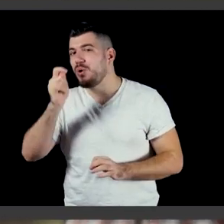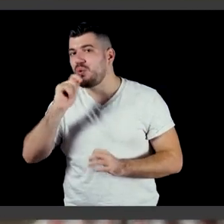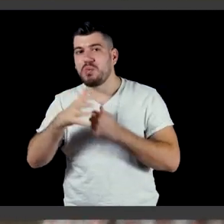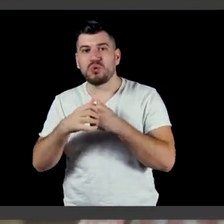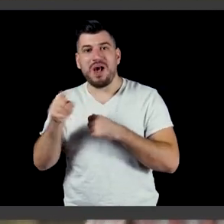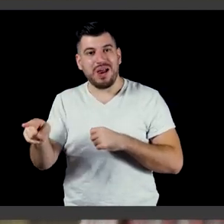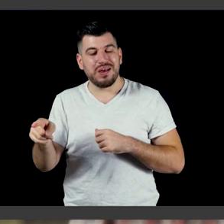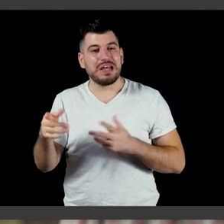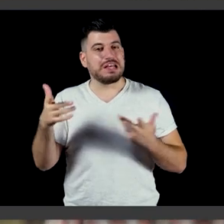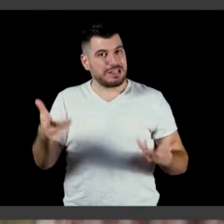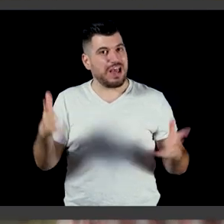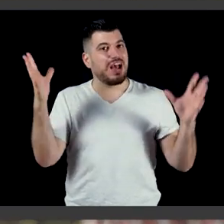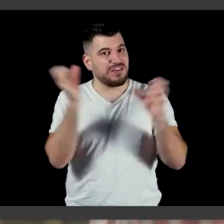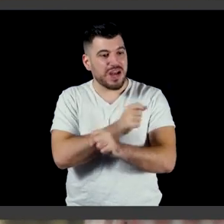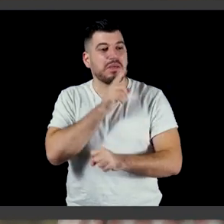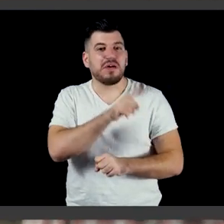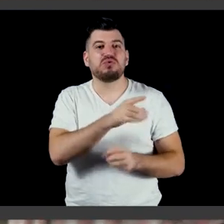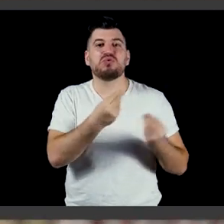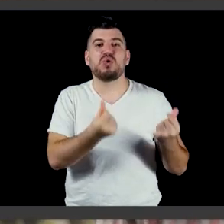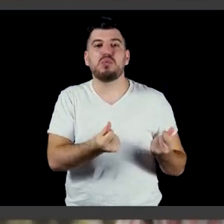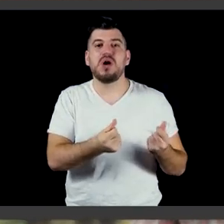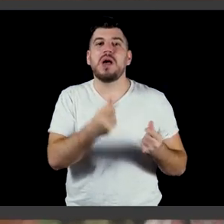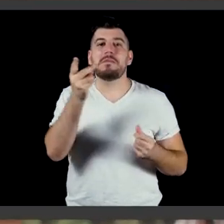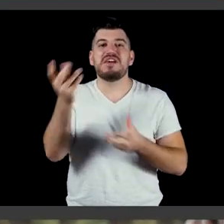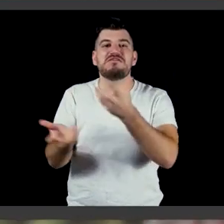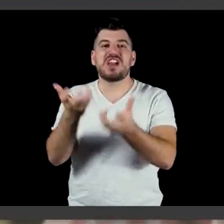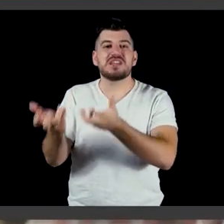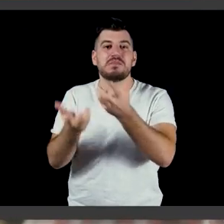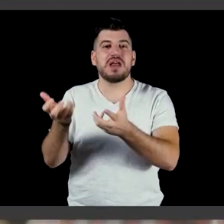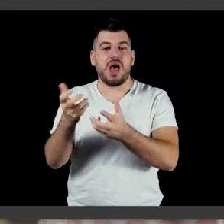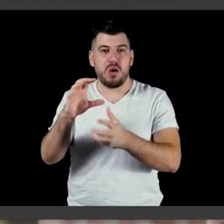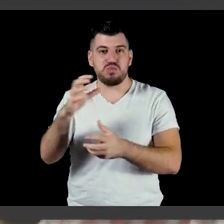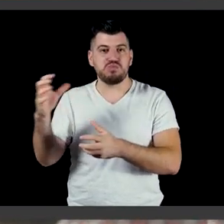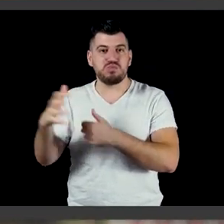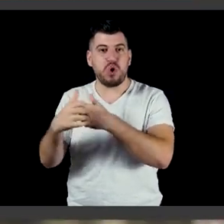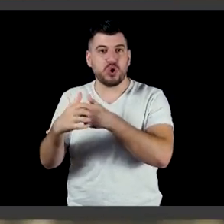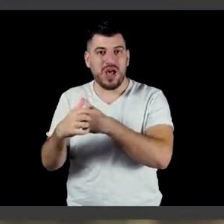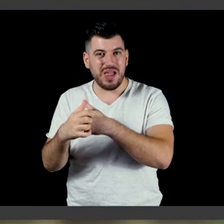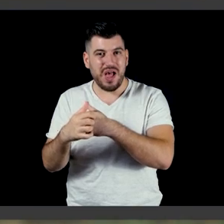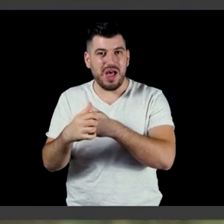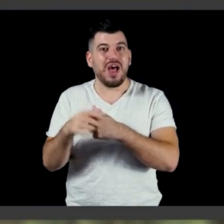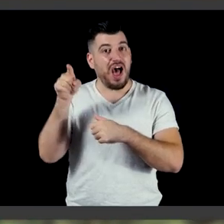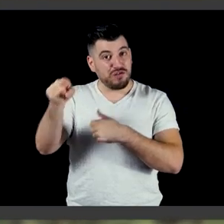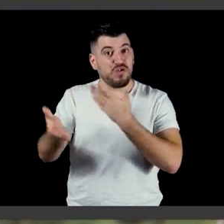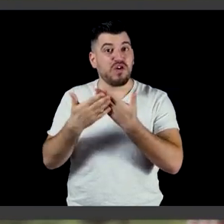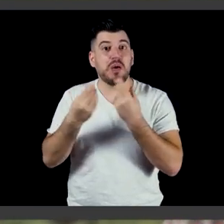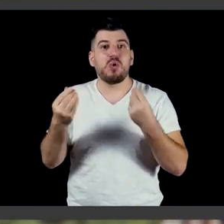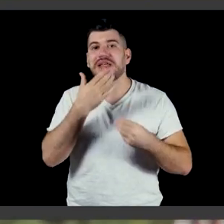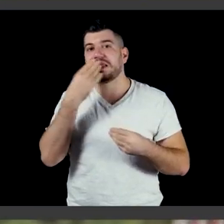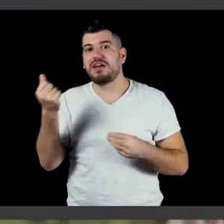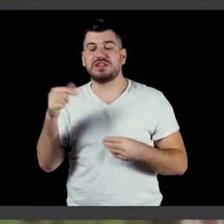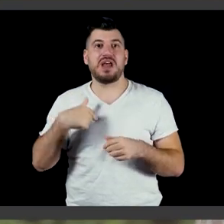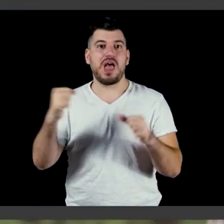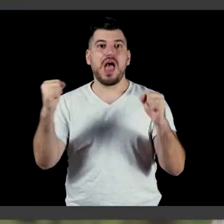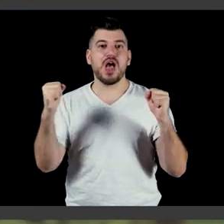αυτό το πράγμα το πετύχαμε με αυτόν τον τρόπο. Τα βρασμένα δύο πορτοκάλια, τα άλλα τρία πορτοκάλια, χυμό και ξύσμα, γιατί και το σιρόπι έχει πολύ χυμό, πολύ γεύση